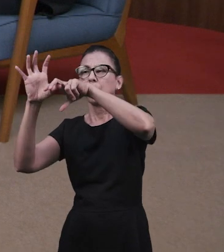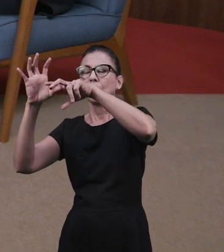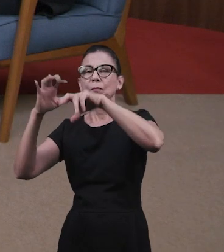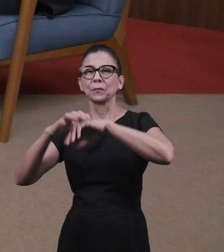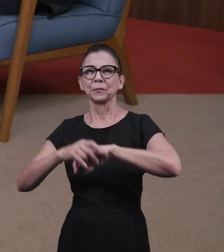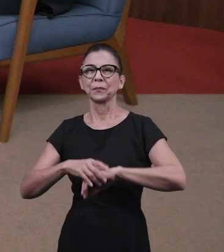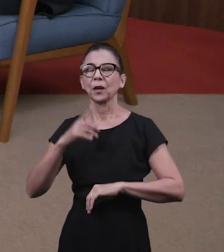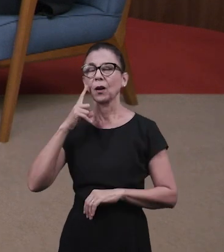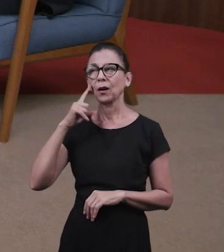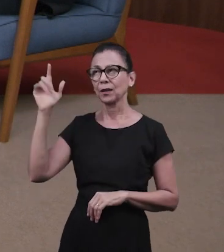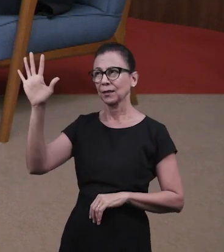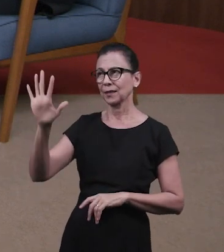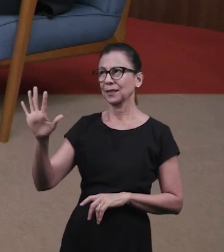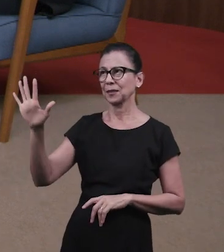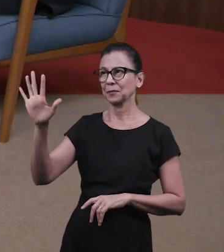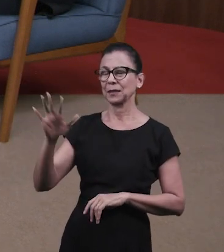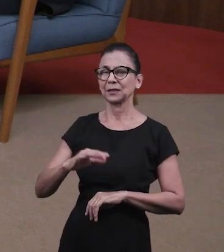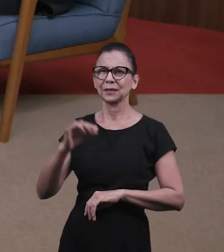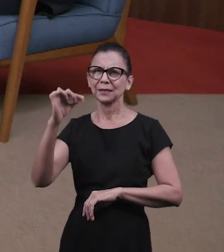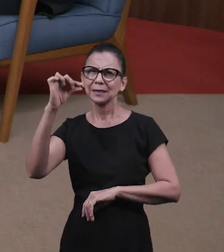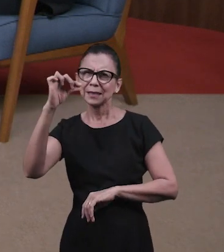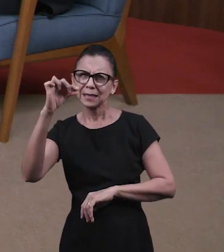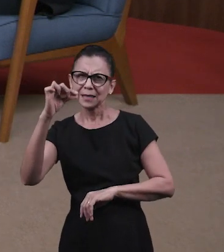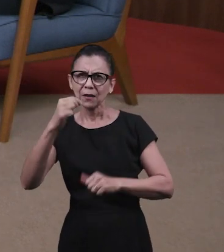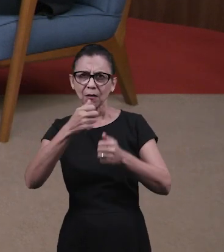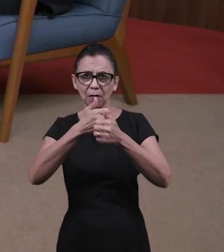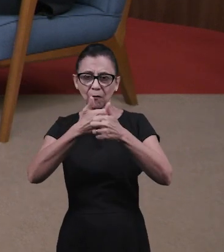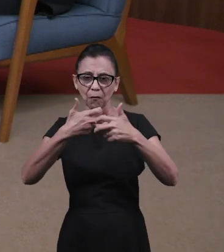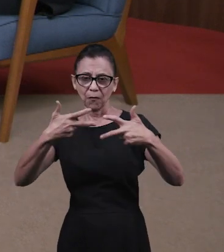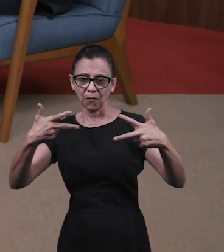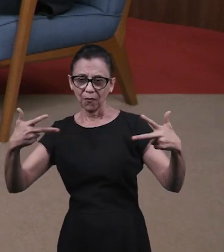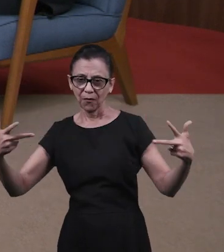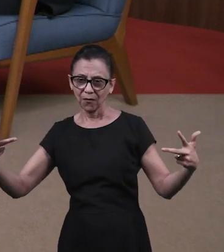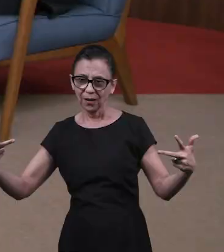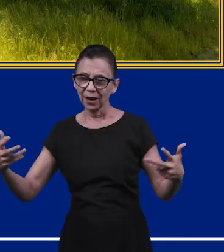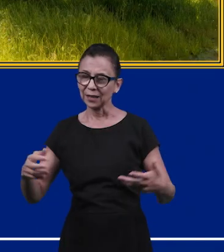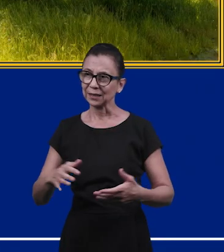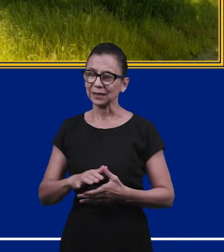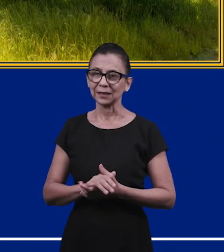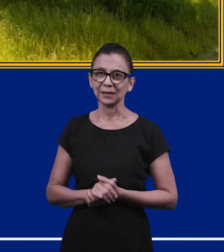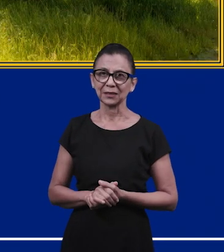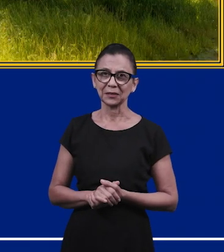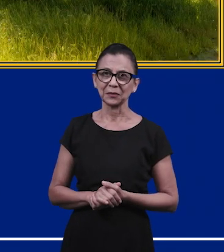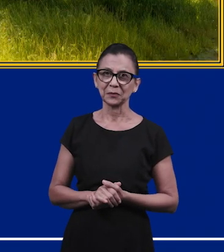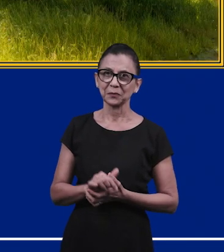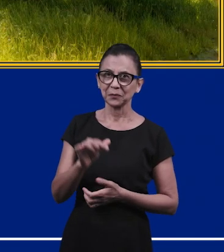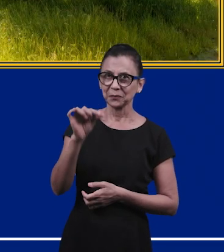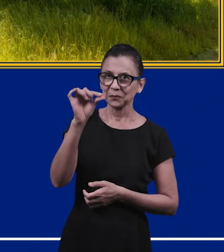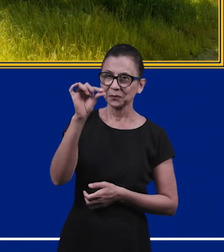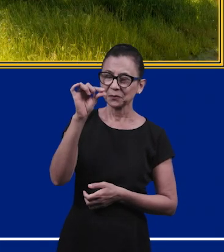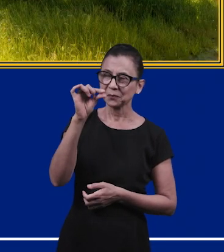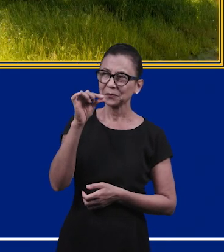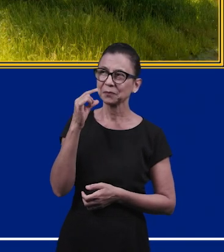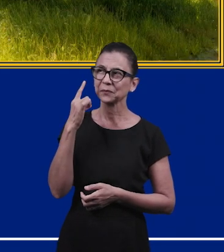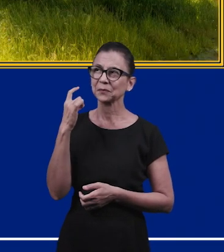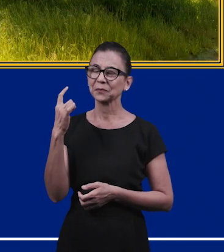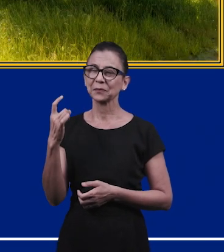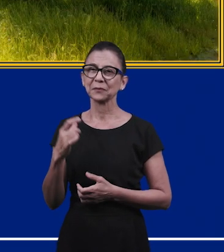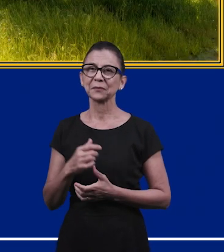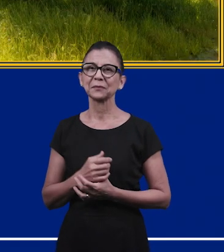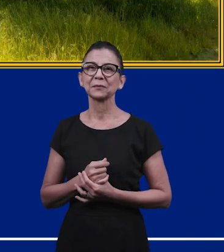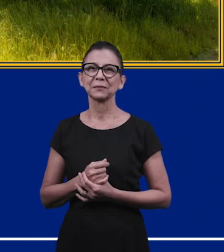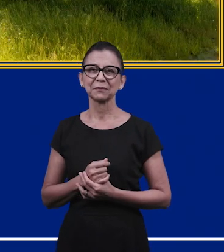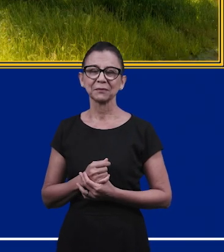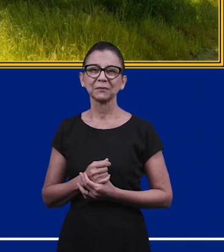doigt. Regardez plusieurs semences dans la pointe d'un doigt. C'est intéressant qu'il est bien de